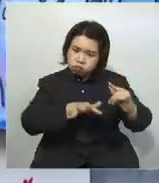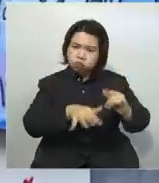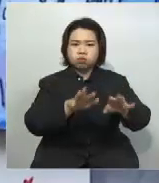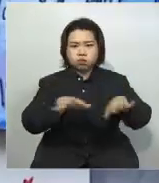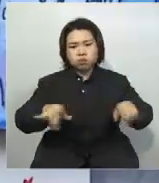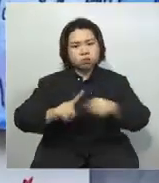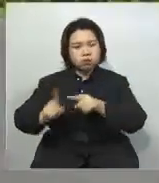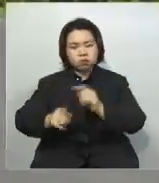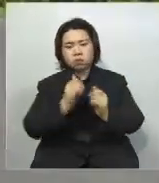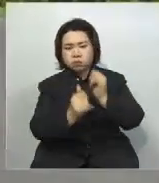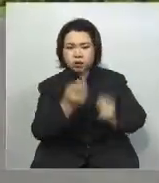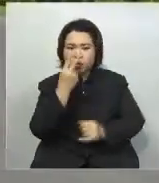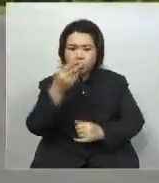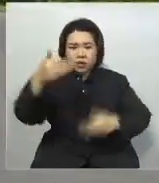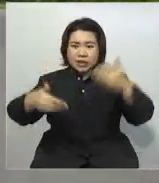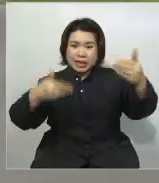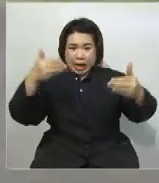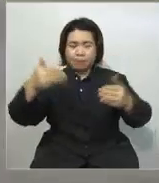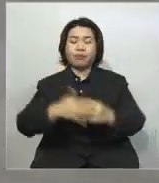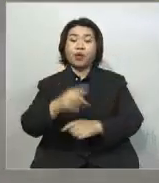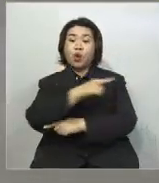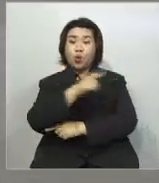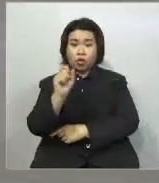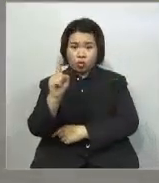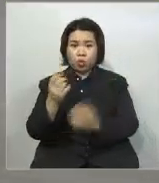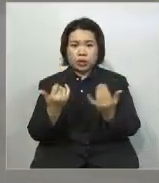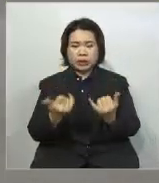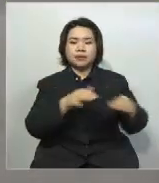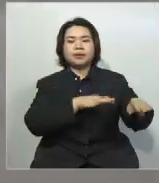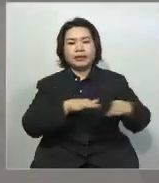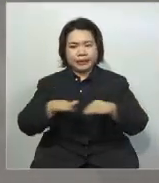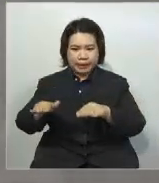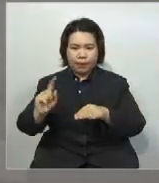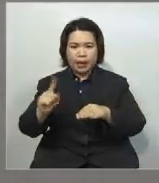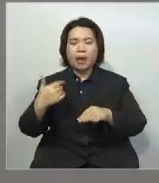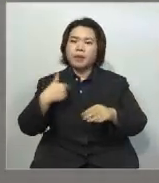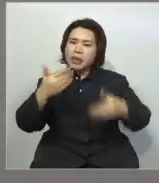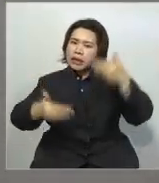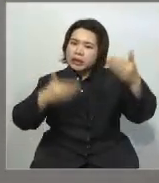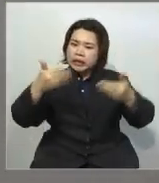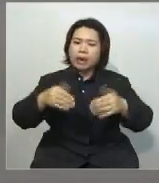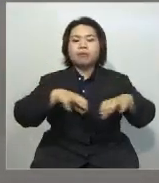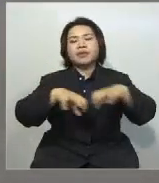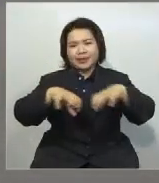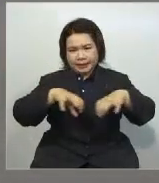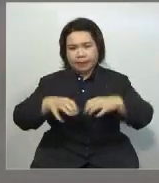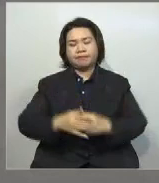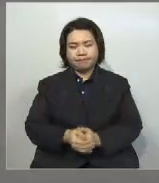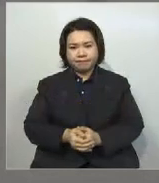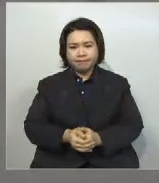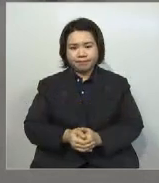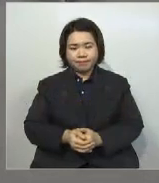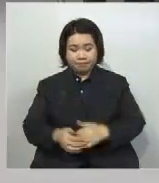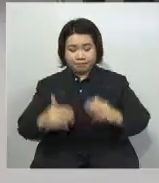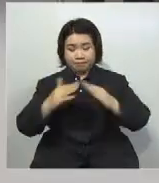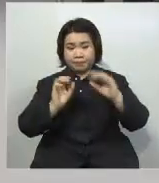าลูกหลานมาเที่ยวชมกิจกรรมต่างๆค่ะในวันศุกร์นี้จะมีการจัดเตรียมสถานที่ยกเอากิจกรรมมาจัดเตรียมนะคะแล้วก็พื้นที่